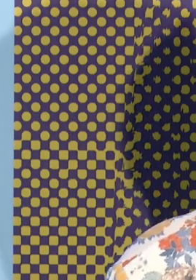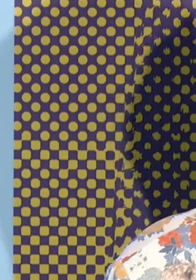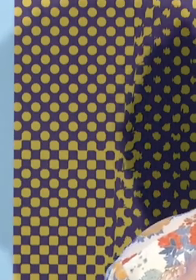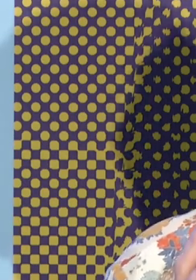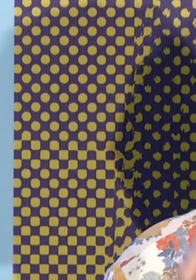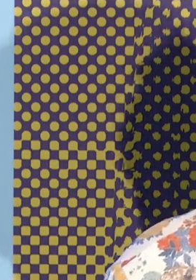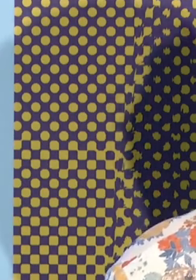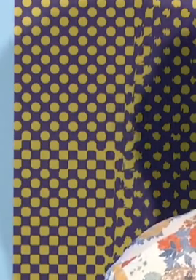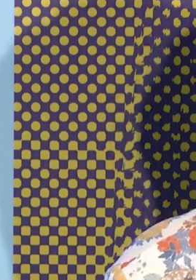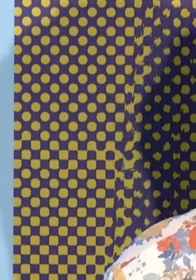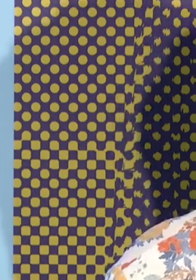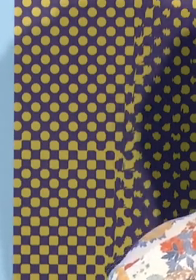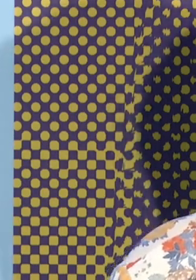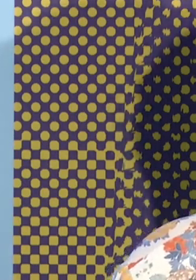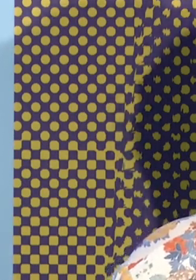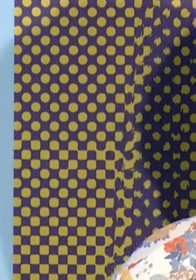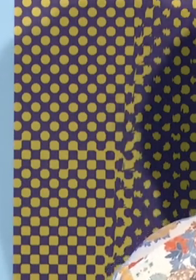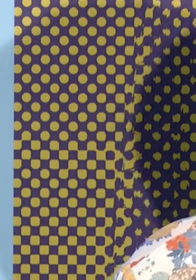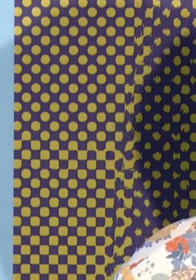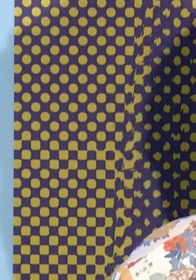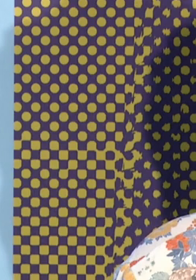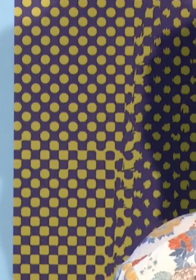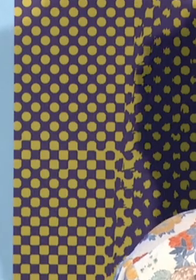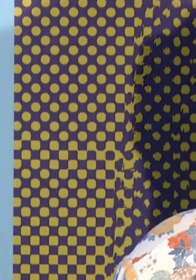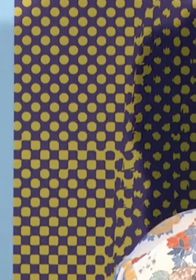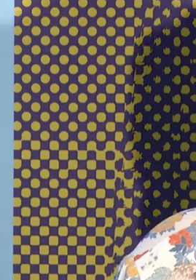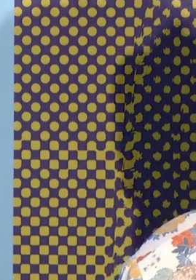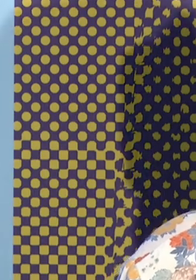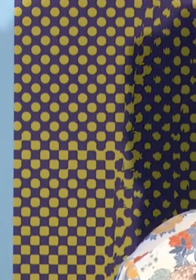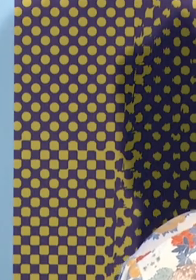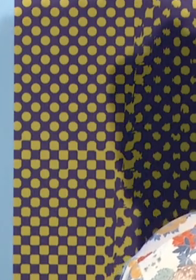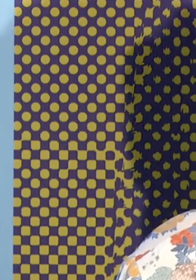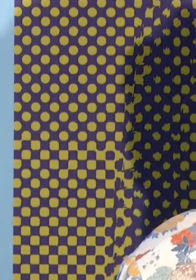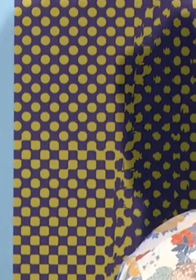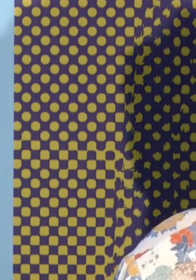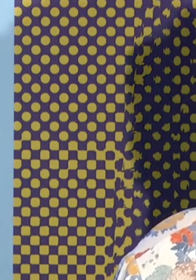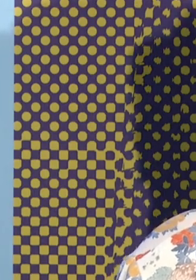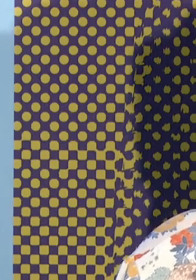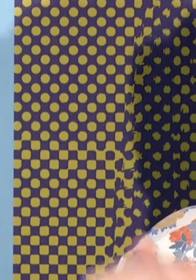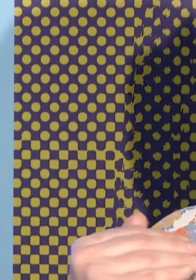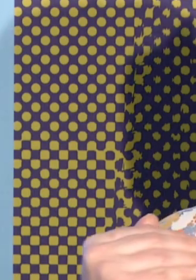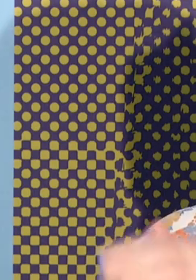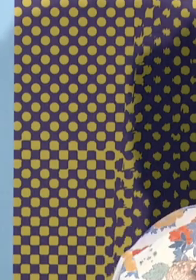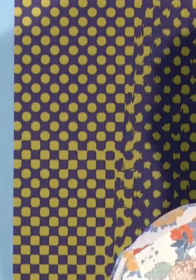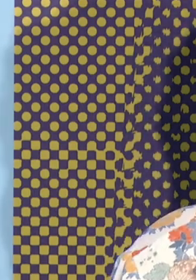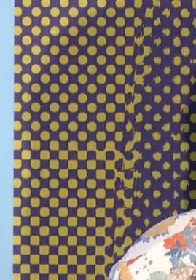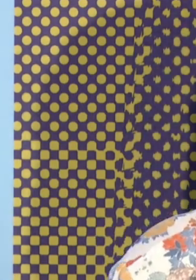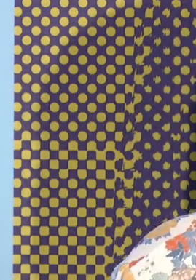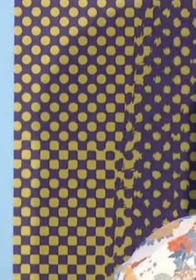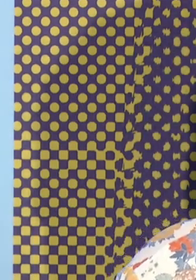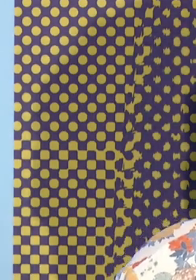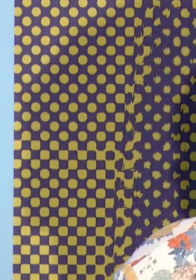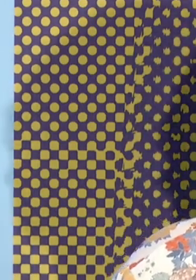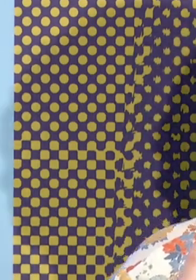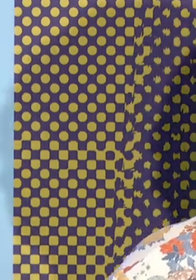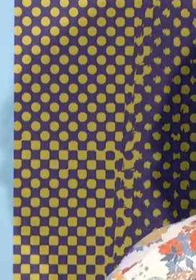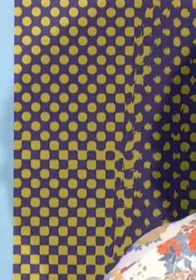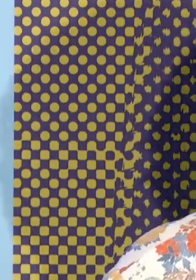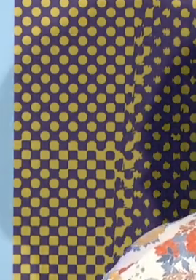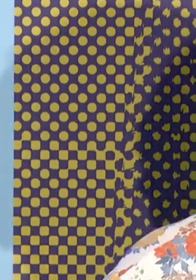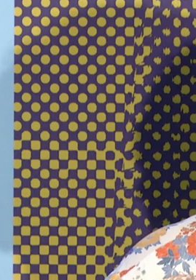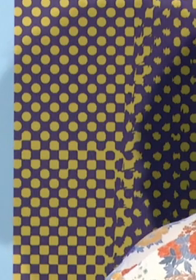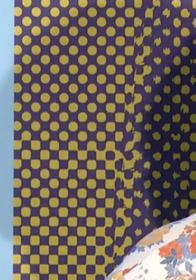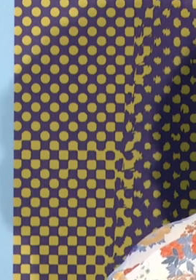jobb. Det handlar om skolan, att säkerställa att alla våra skolor är bra skolor som levererar en god kvalitet, där